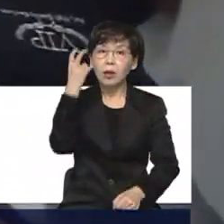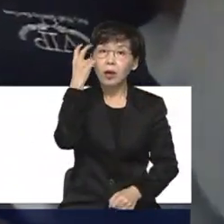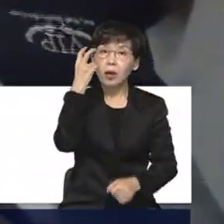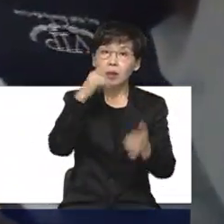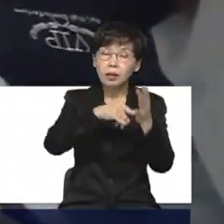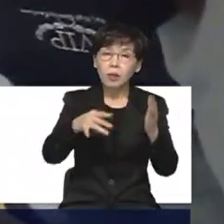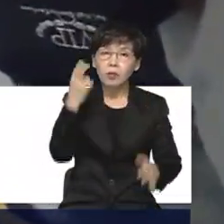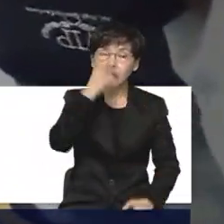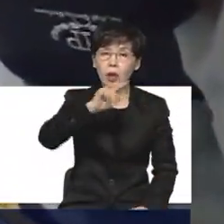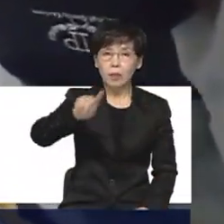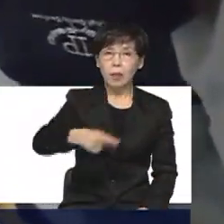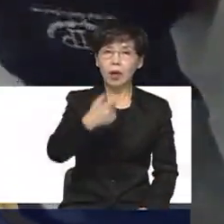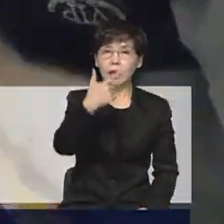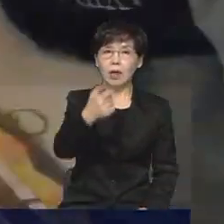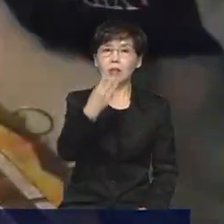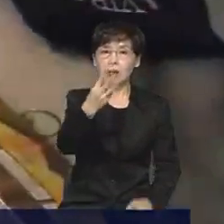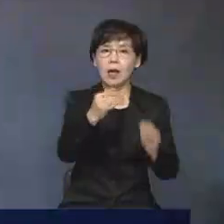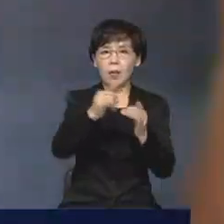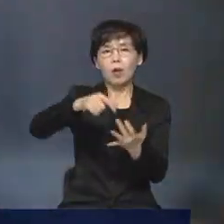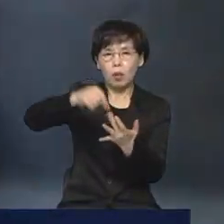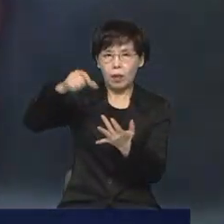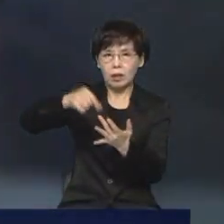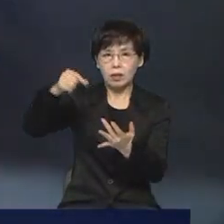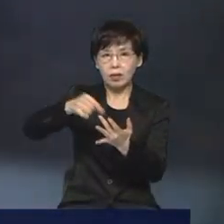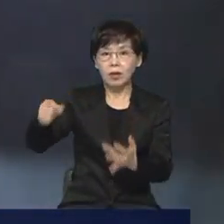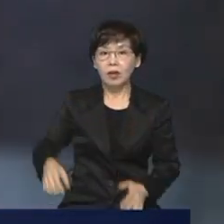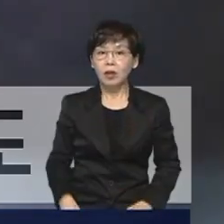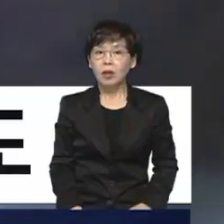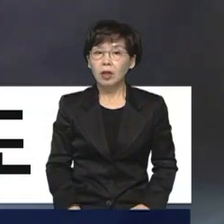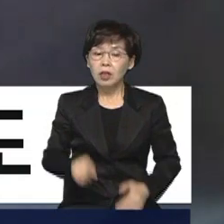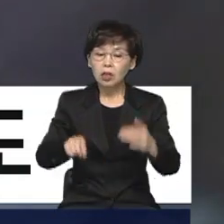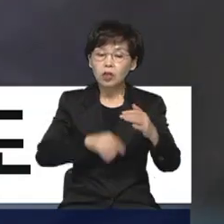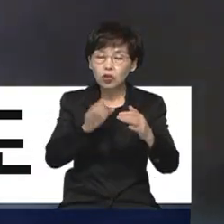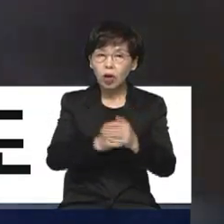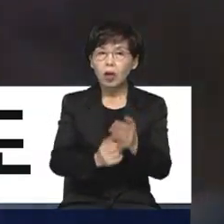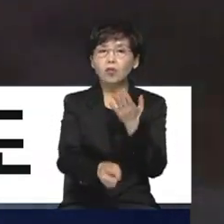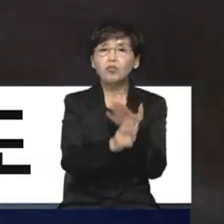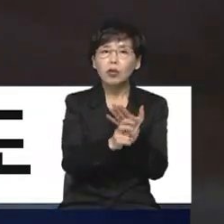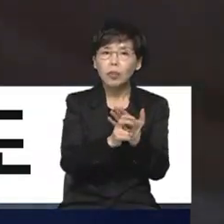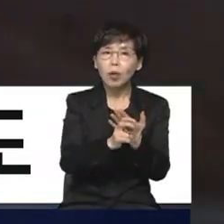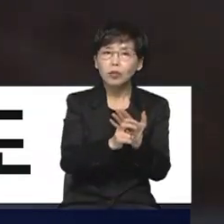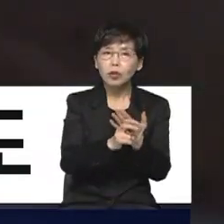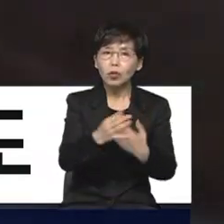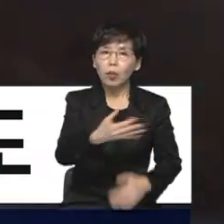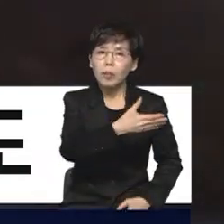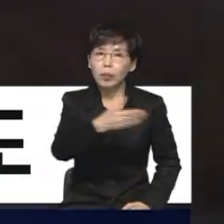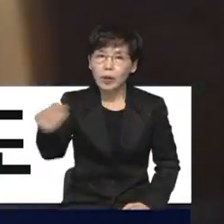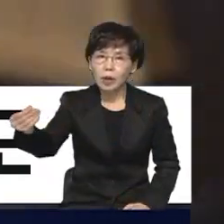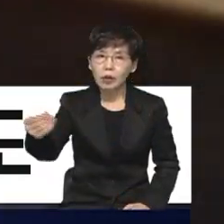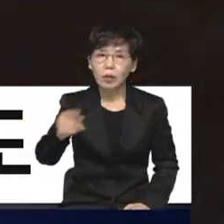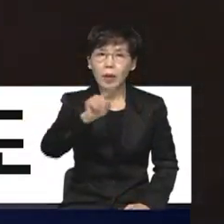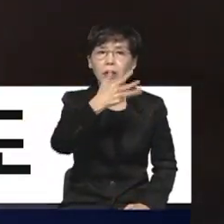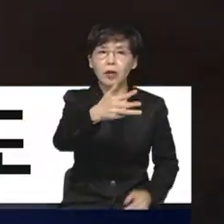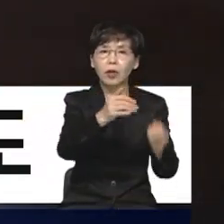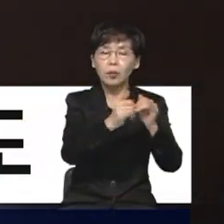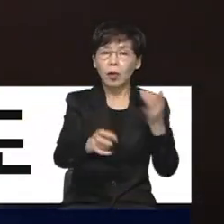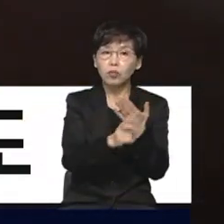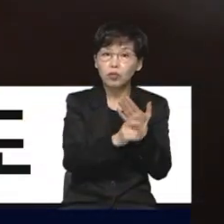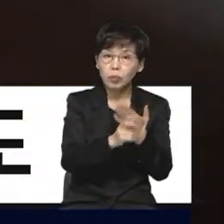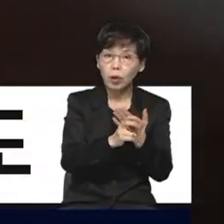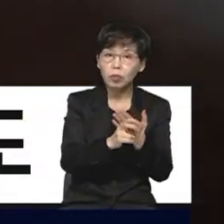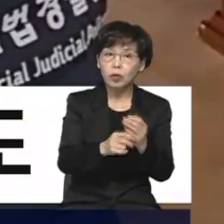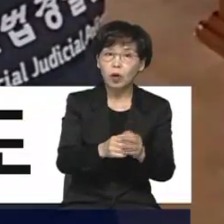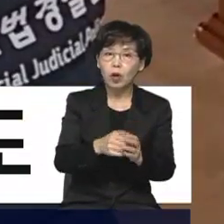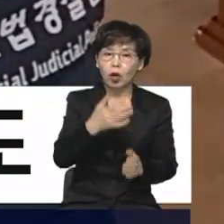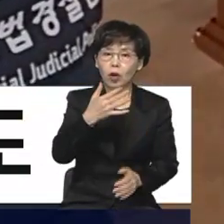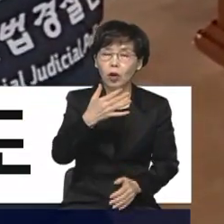대상으로 모두 163명을 선정했습니다. 이 중에는 불법 사금융업자 108명과 불법 사채